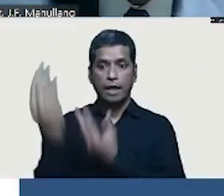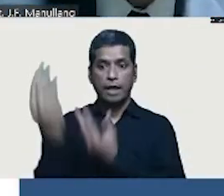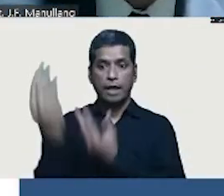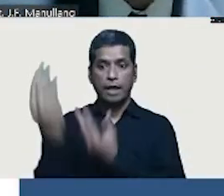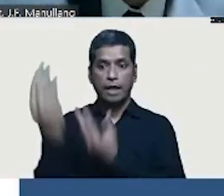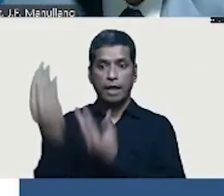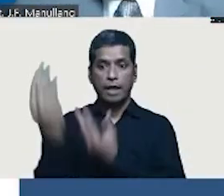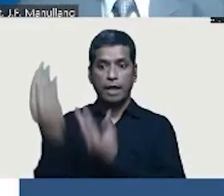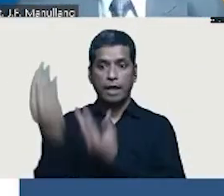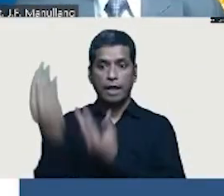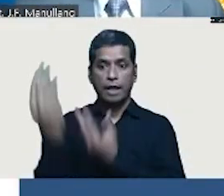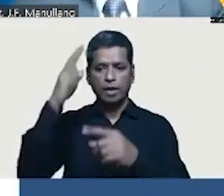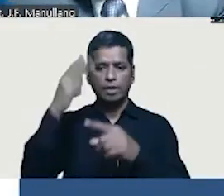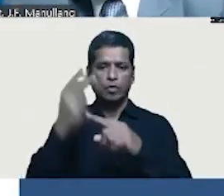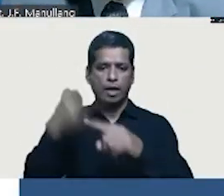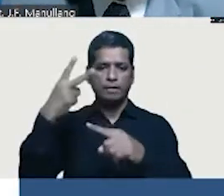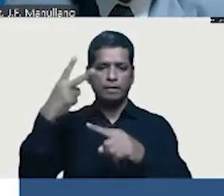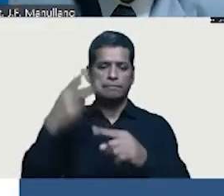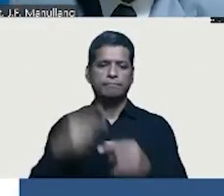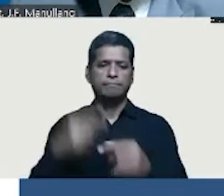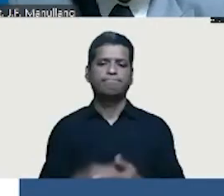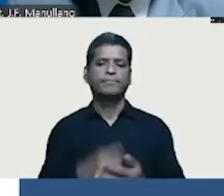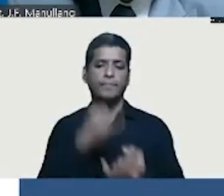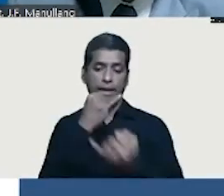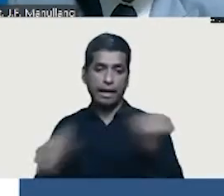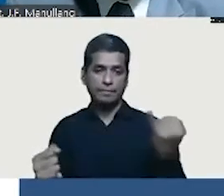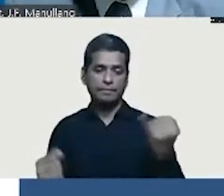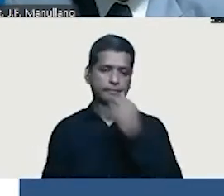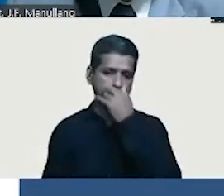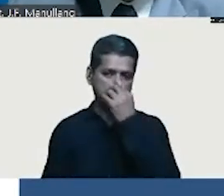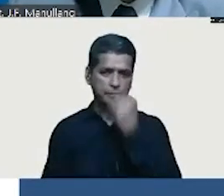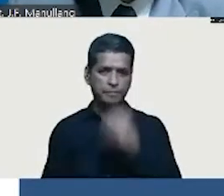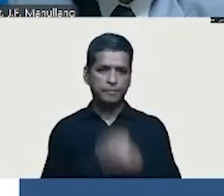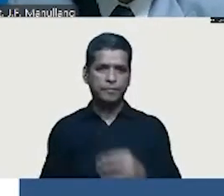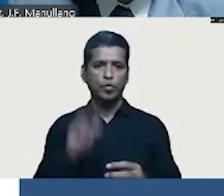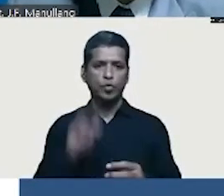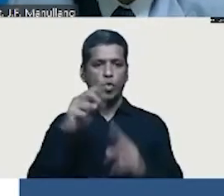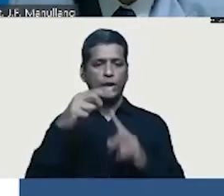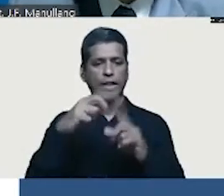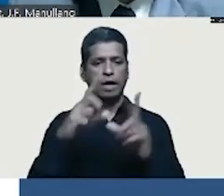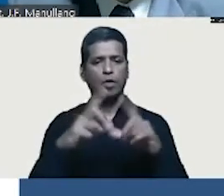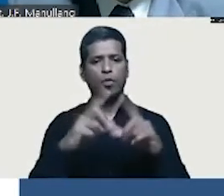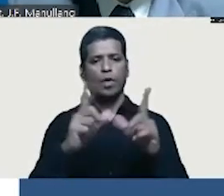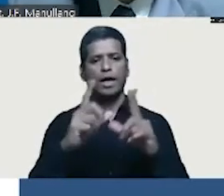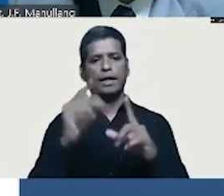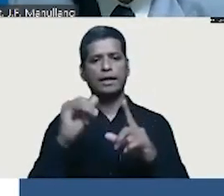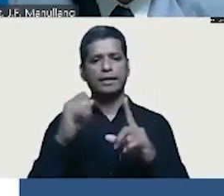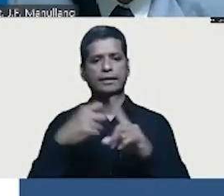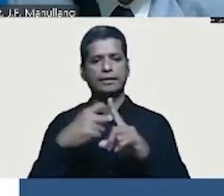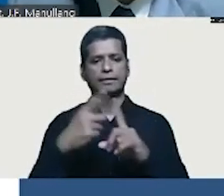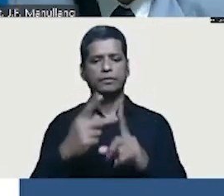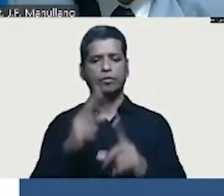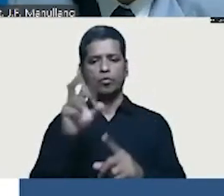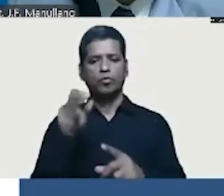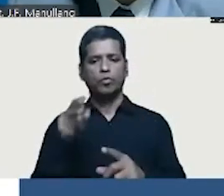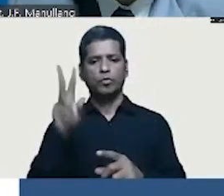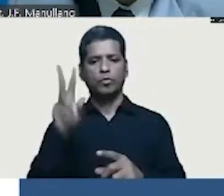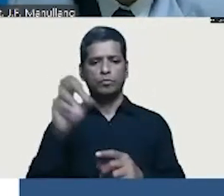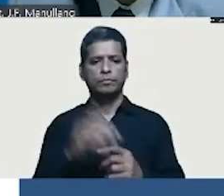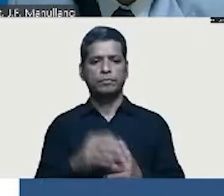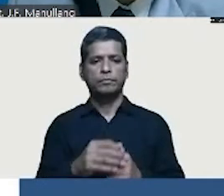terakhir pada waktu orang-orang Israel sedang diserang oleh